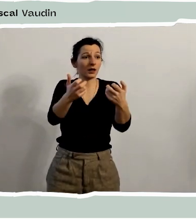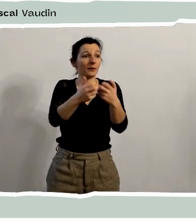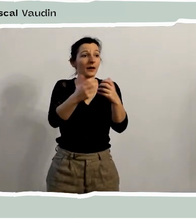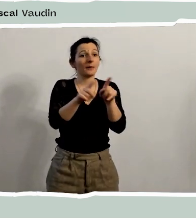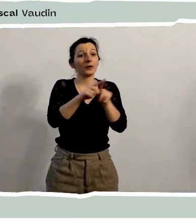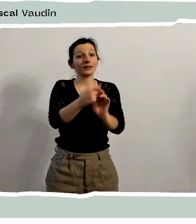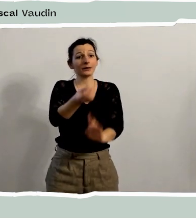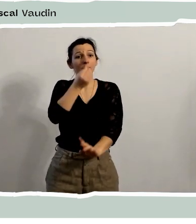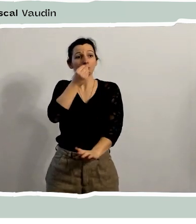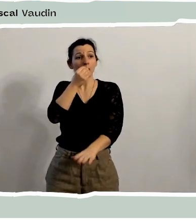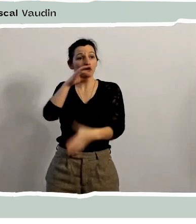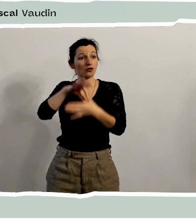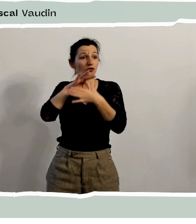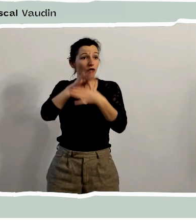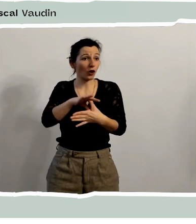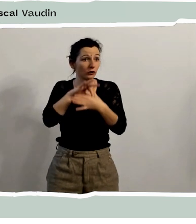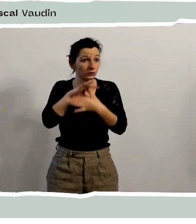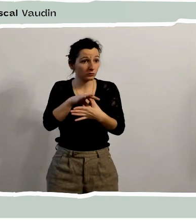mange aussi.